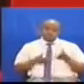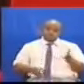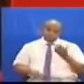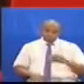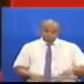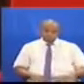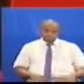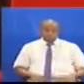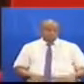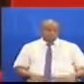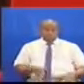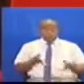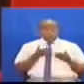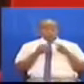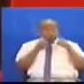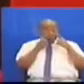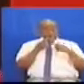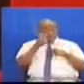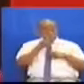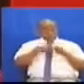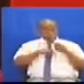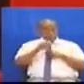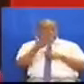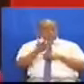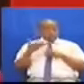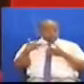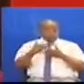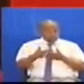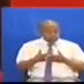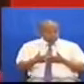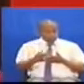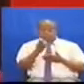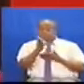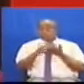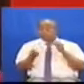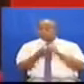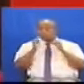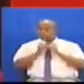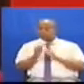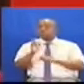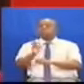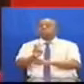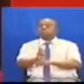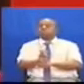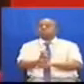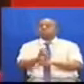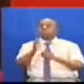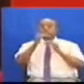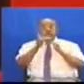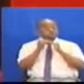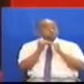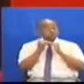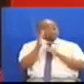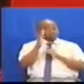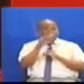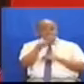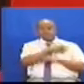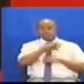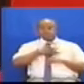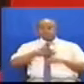Maana ukiipima Tanzania ndani ya miaka mitano, kuna mambo yanapaswa kulindwa, na hasa jeshi letu lazima liwe jeshi